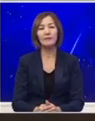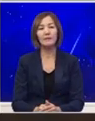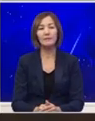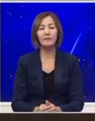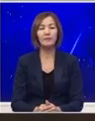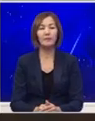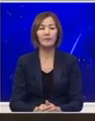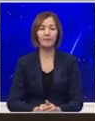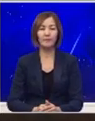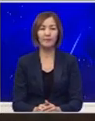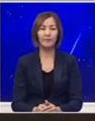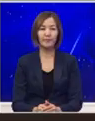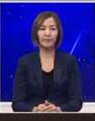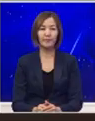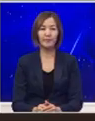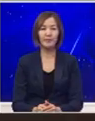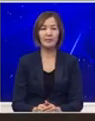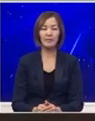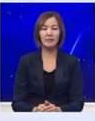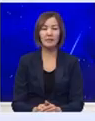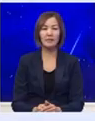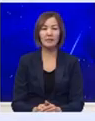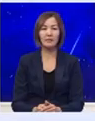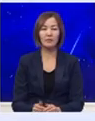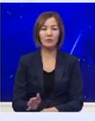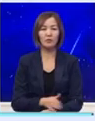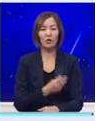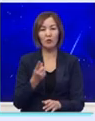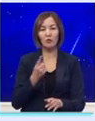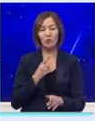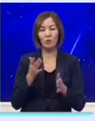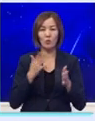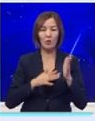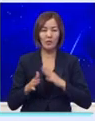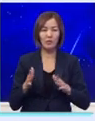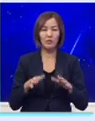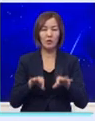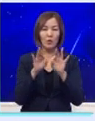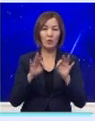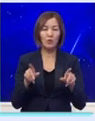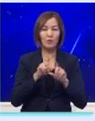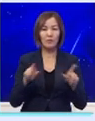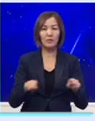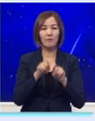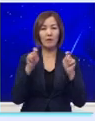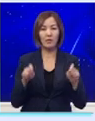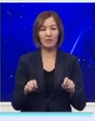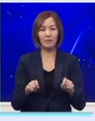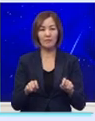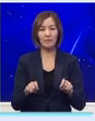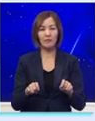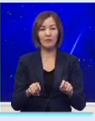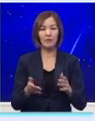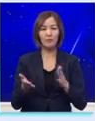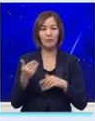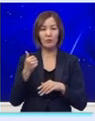фортепиано. Бүгінгі керемет үлкен қуаныш. Біздің Шалқар ауылымызда бірнеше жылдар бойы жабылып қалған ғимаратымыз, ескі